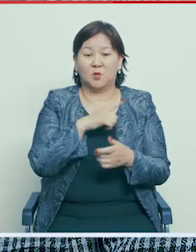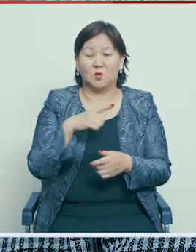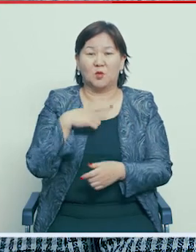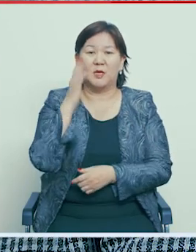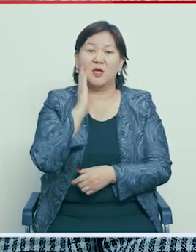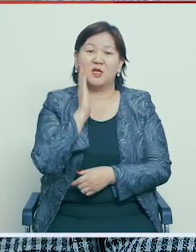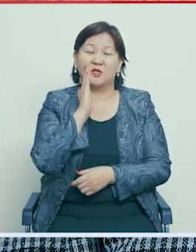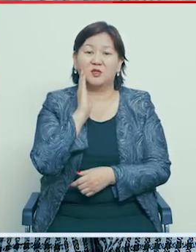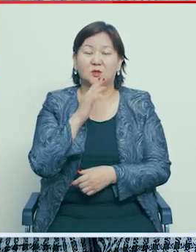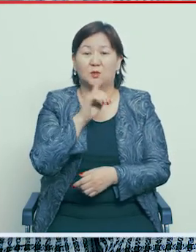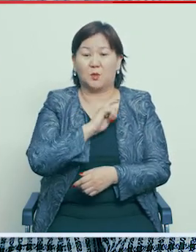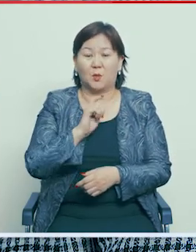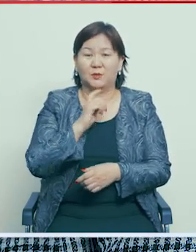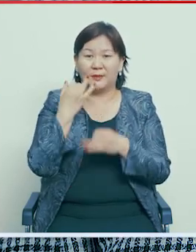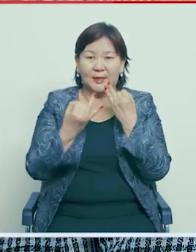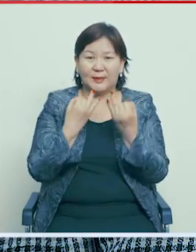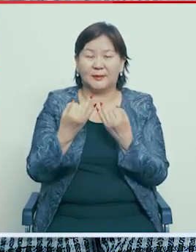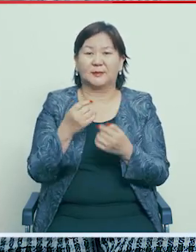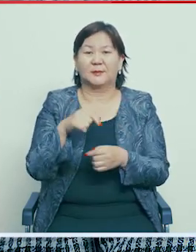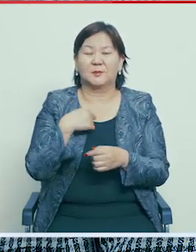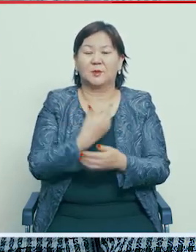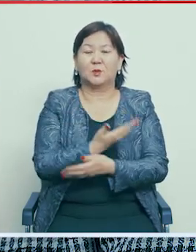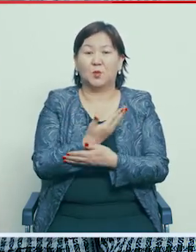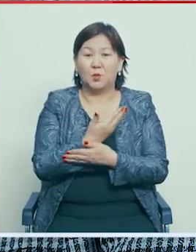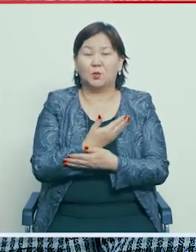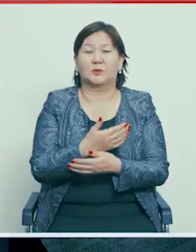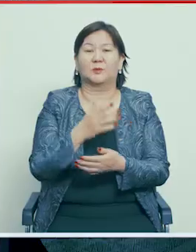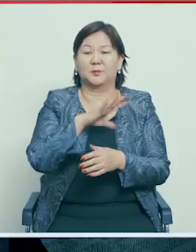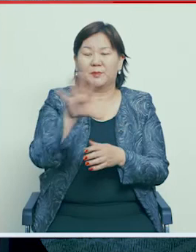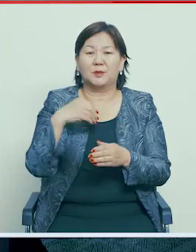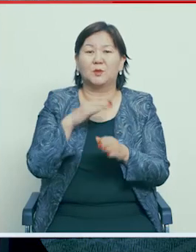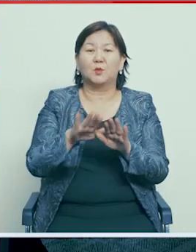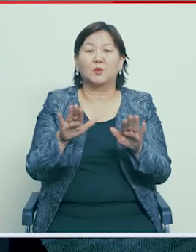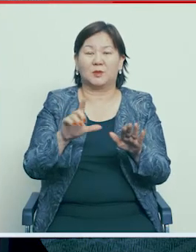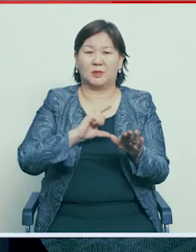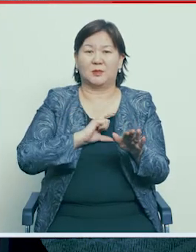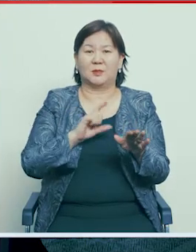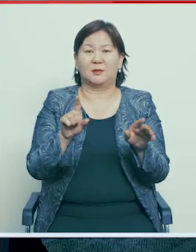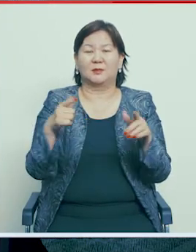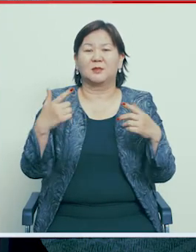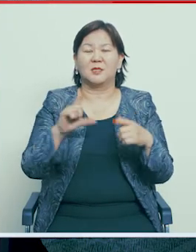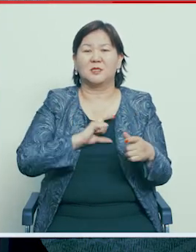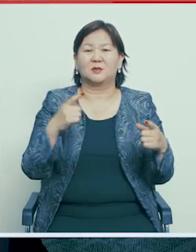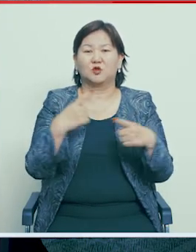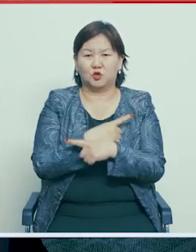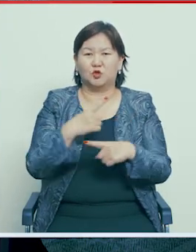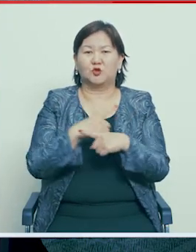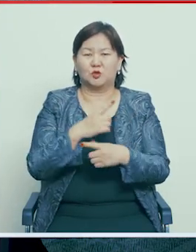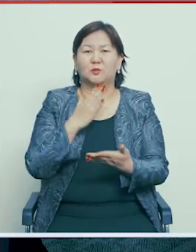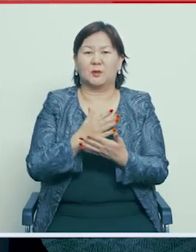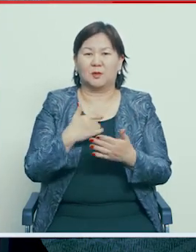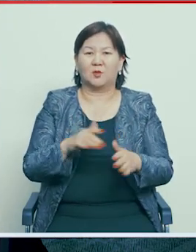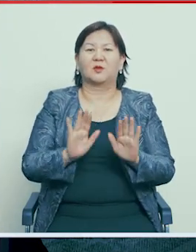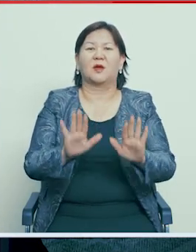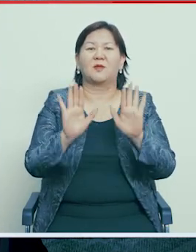ээжийн хувьд одоо ярихад одоо миний хүүхд одоо бидний одоо хүүхдүүдийн эрхийг бол зөрчигддөг байсан. Одоо ч